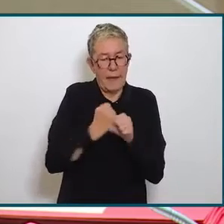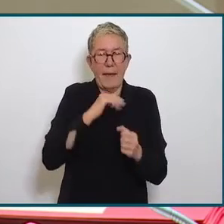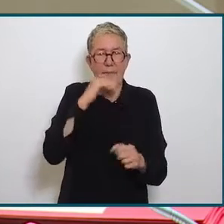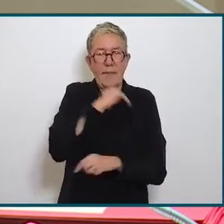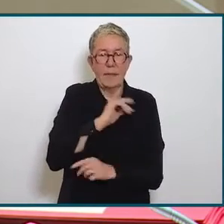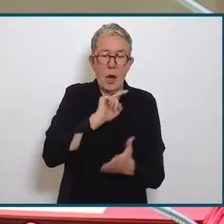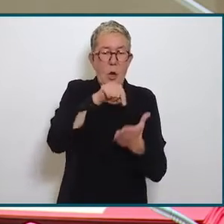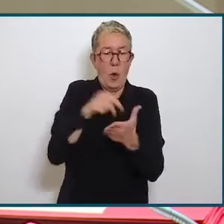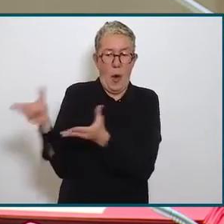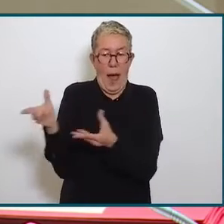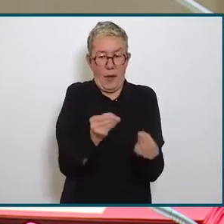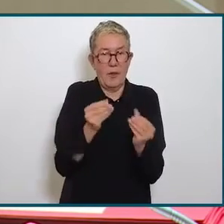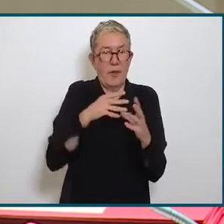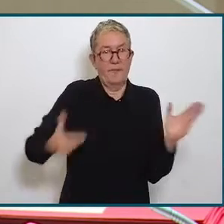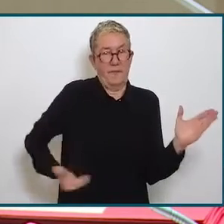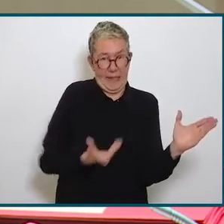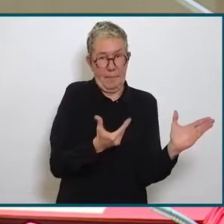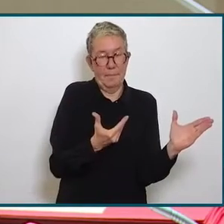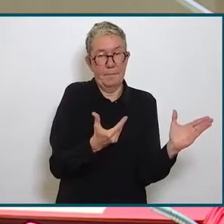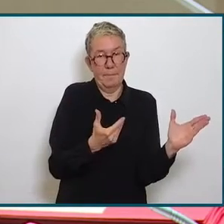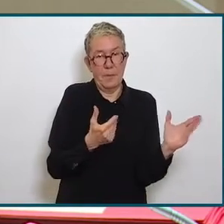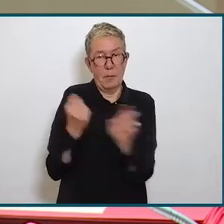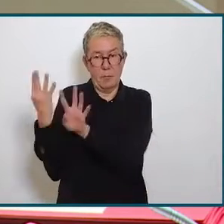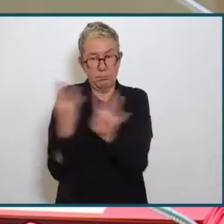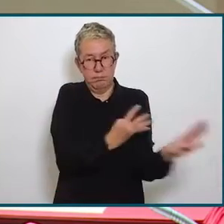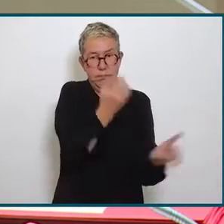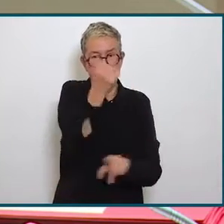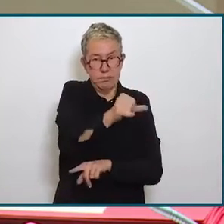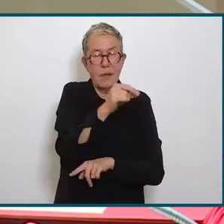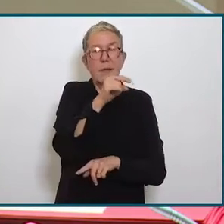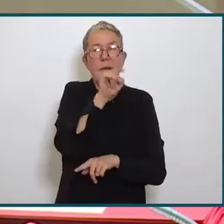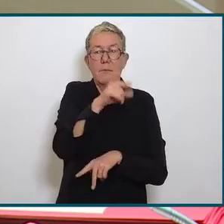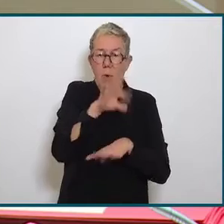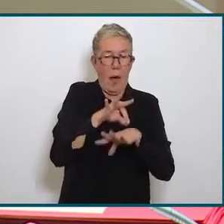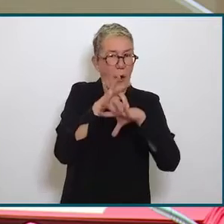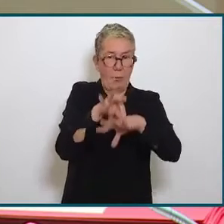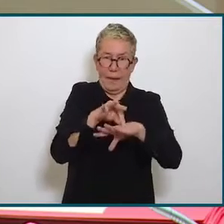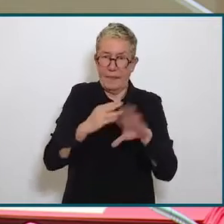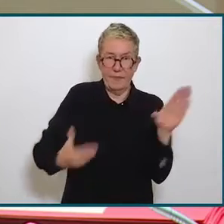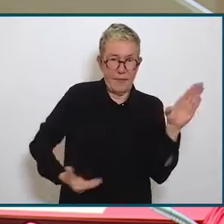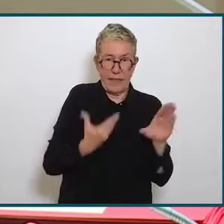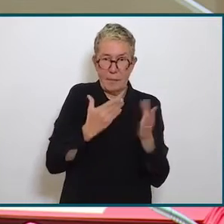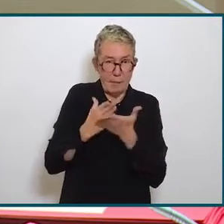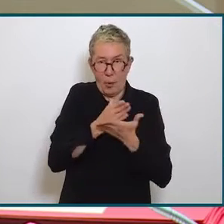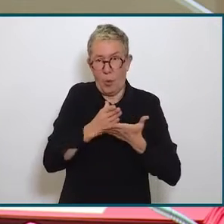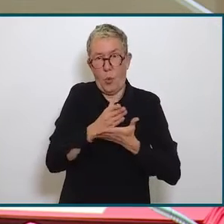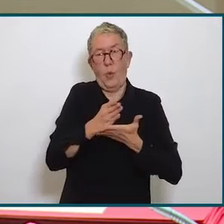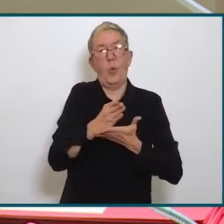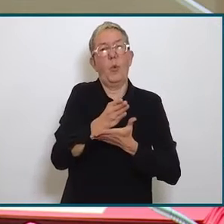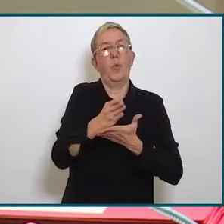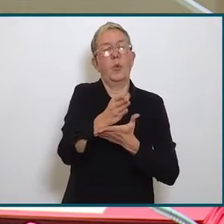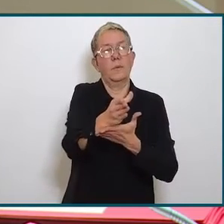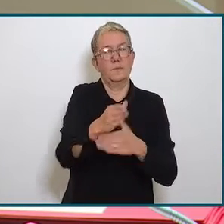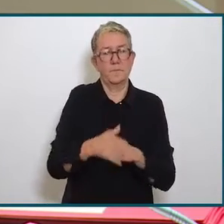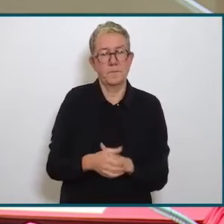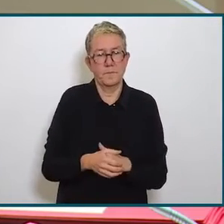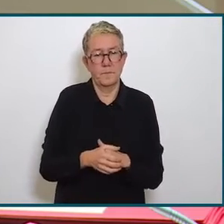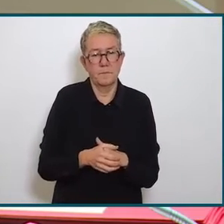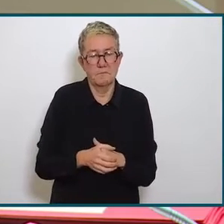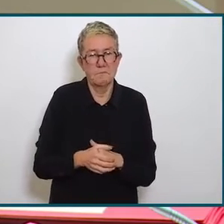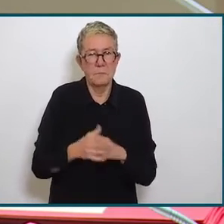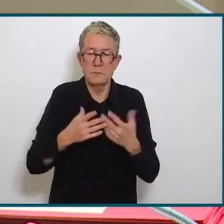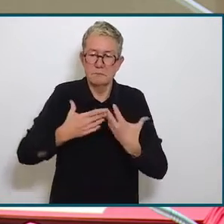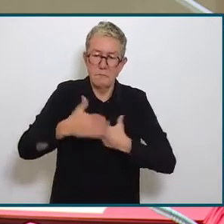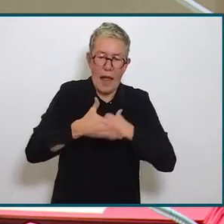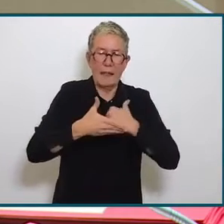victimes, dans l'idée d'un guichet unique qui pourra accompagner les victimes tout au long de leur parcours, tant d'un point de vue administratif que juridique